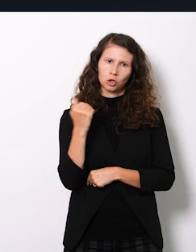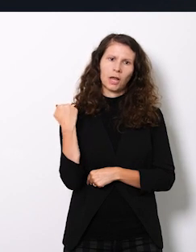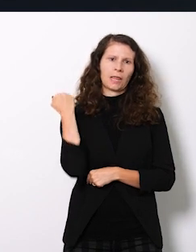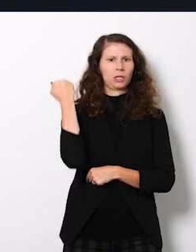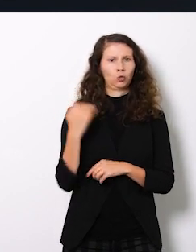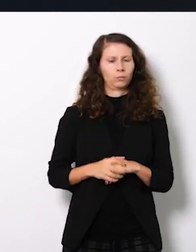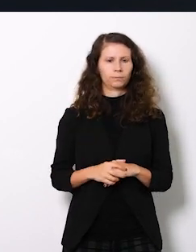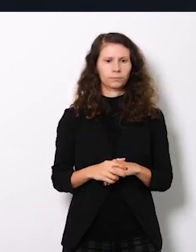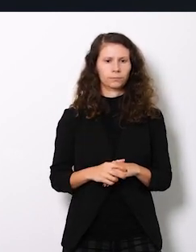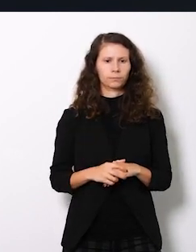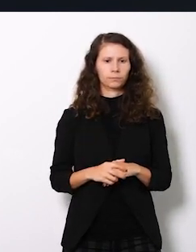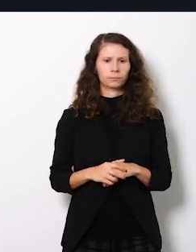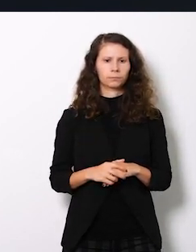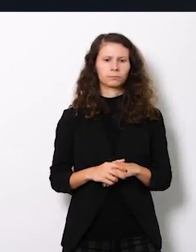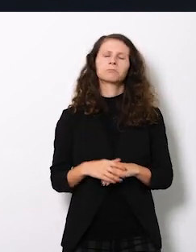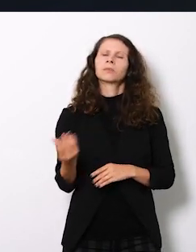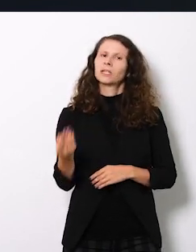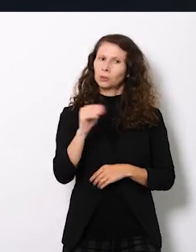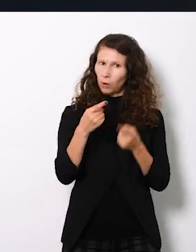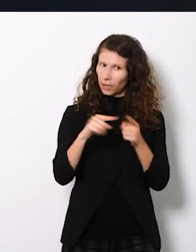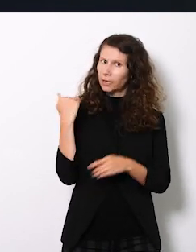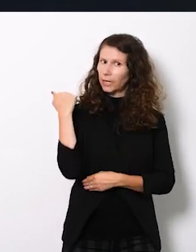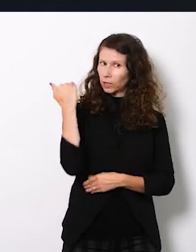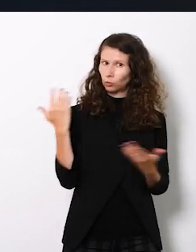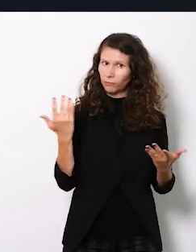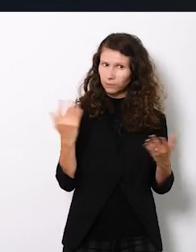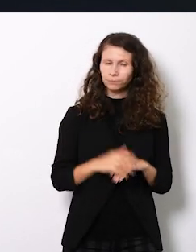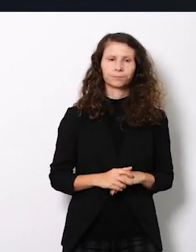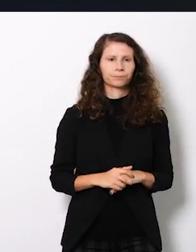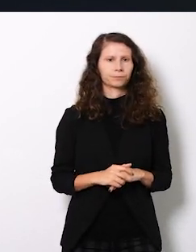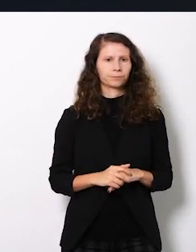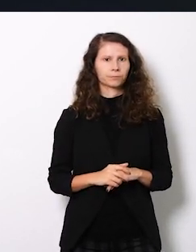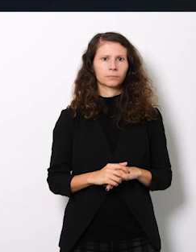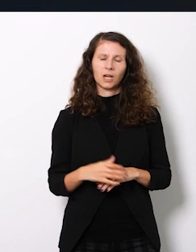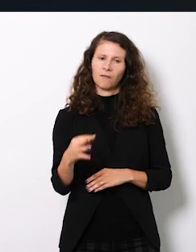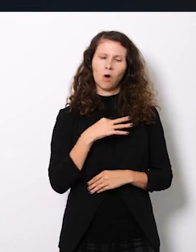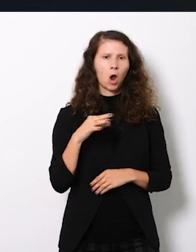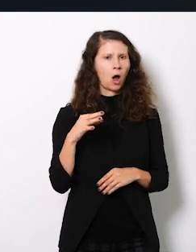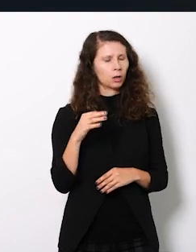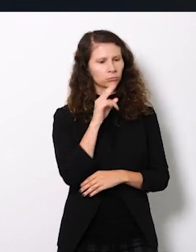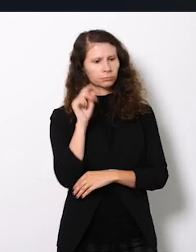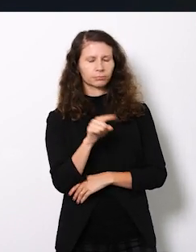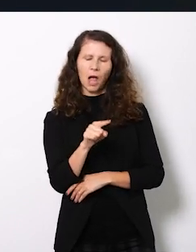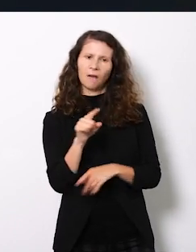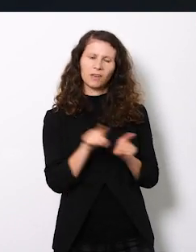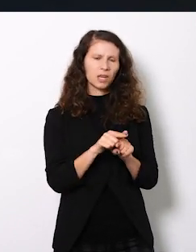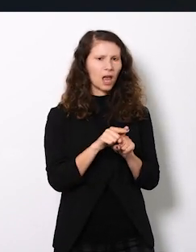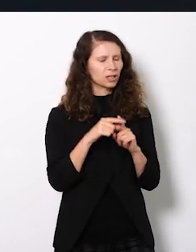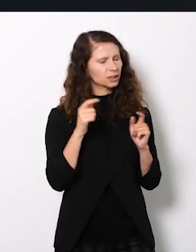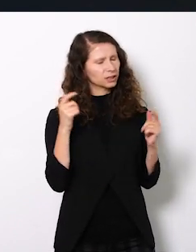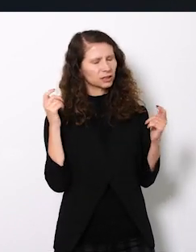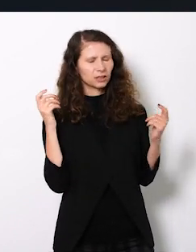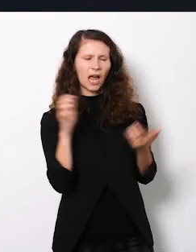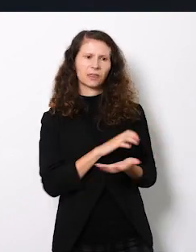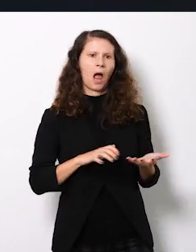entlasten. Ich will noch eine weitere Entlastung nennen. Wir halten es für geradezu skandalös, dass